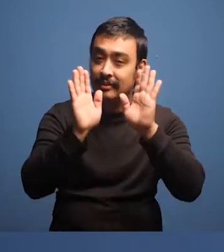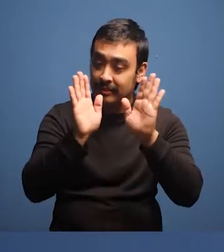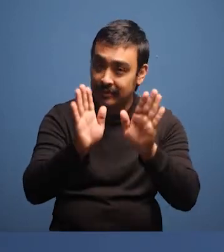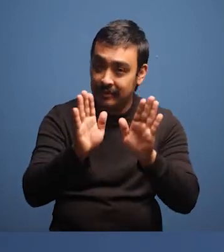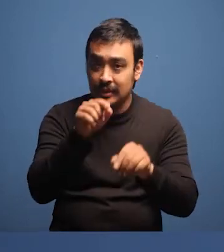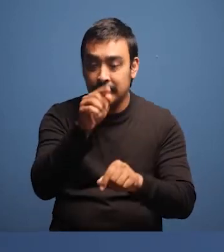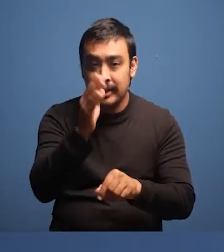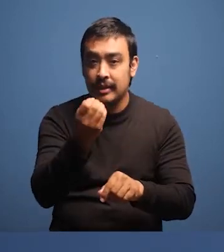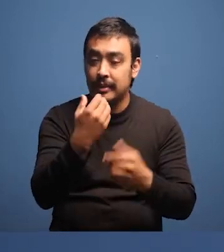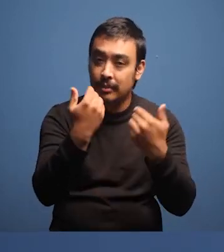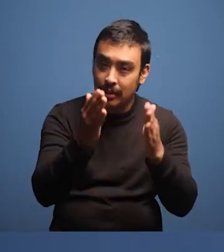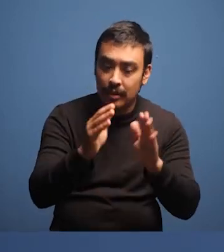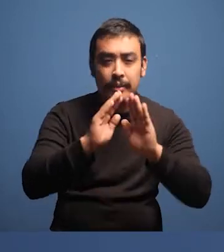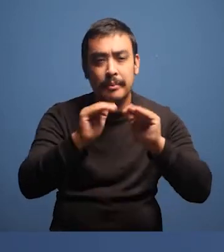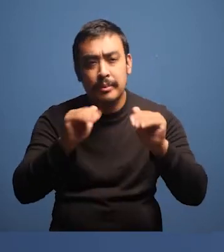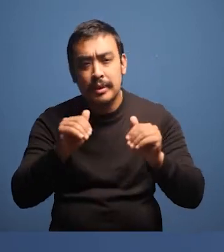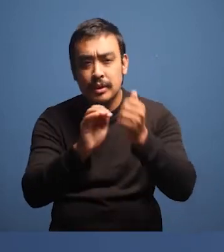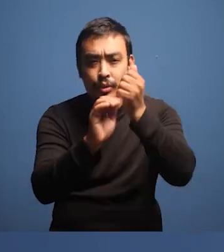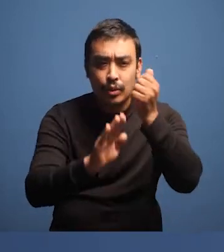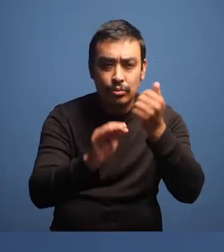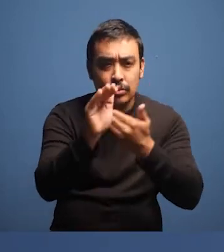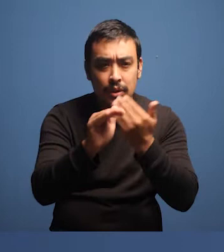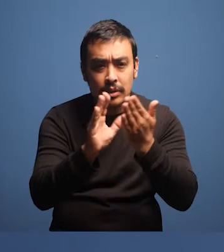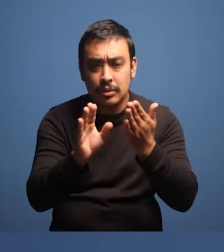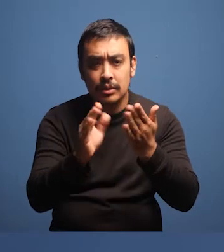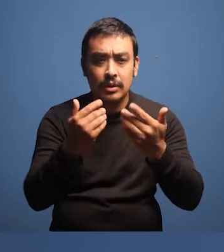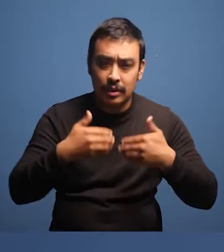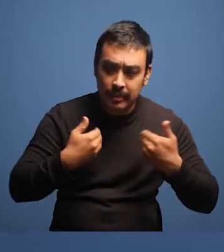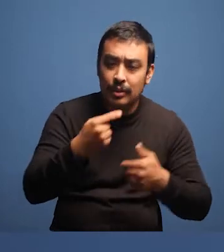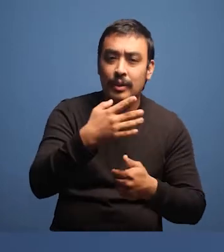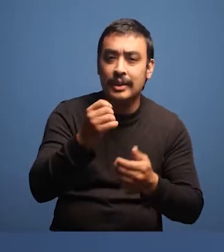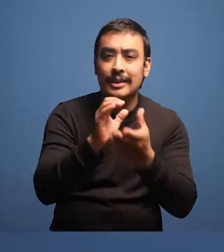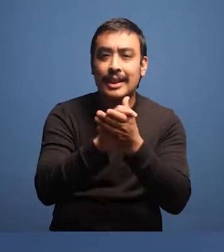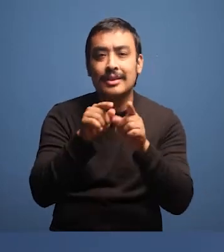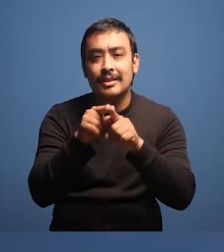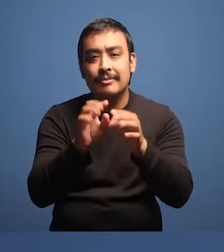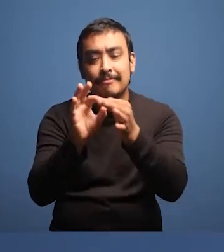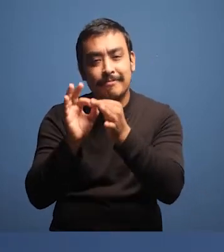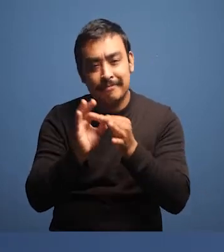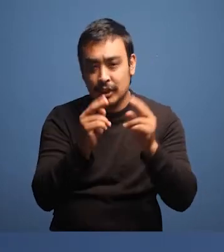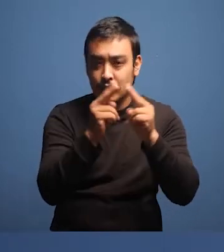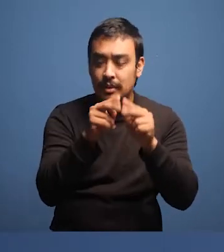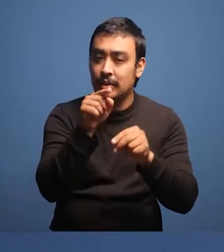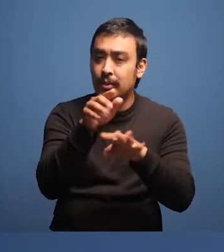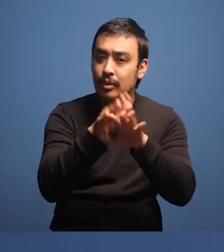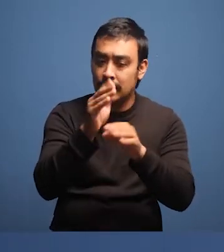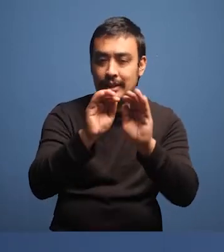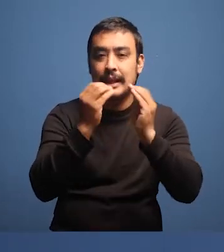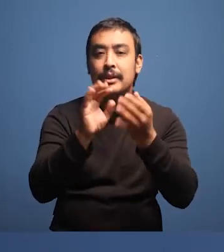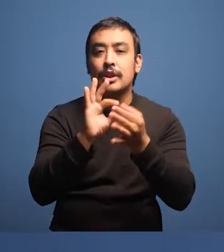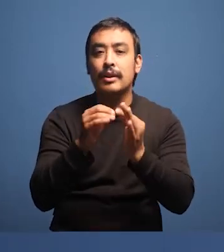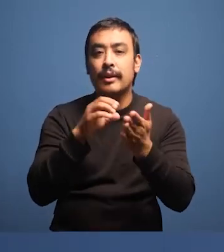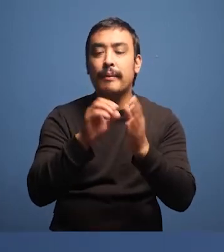हजुरले त भनिहाल्नुभयो डिफ्रेन्ट रिसर्च पर्पजको लागि, इन्टरटेनमेन्ट पर्पजको लागि र साथीहरूसँग कनेक्ट हुनको लागि चाहिँ तपाईँहरूले सोसियल मिडिया प्लेटफर्म चाहिँ